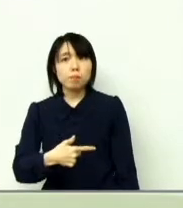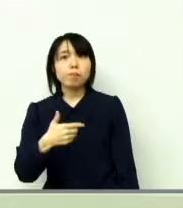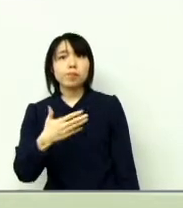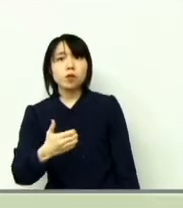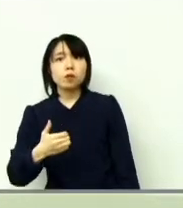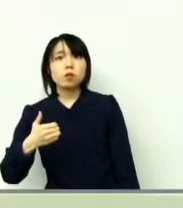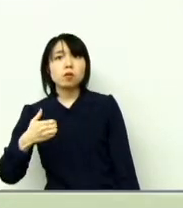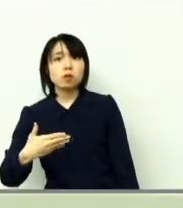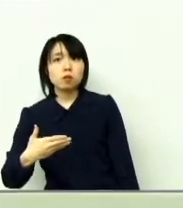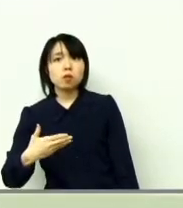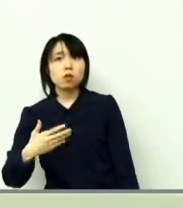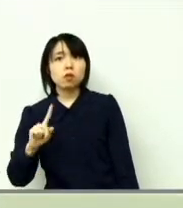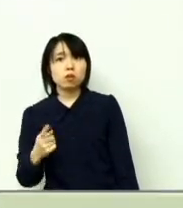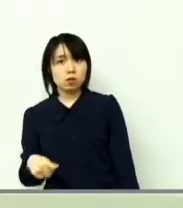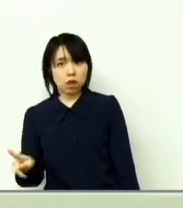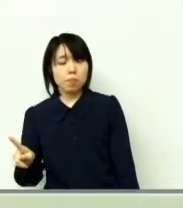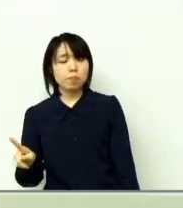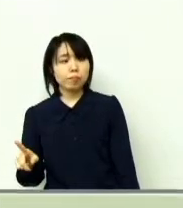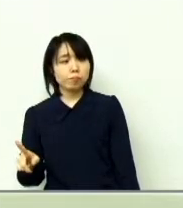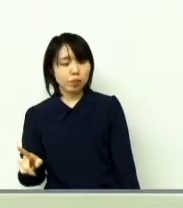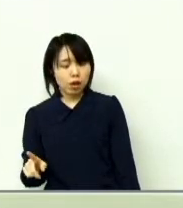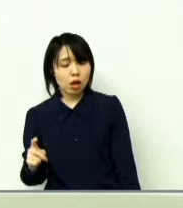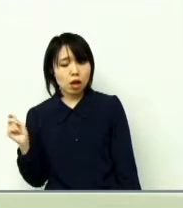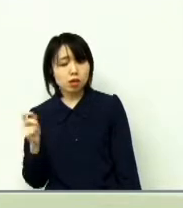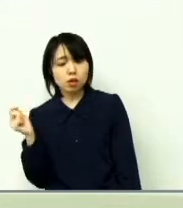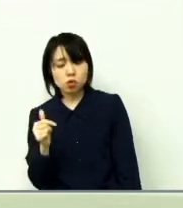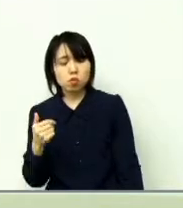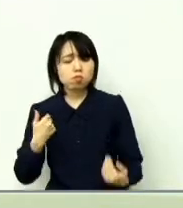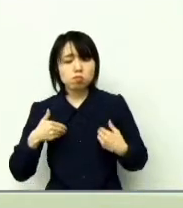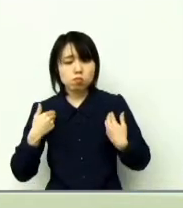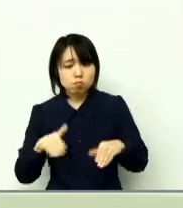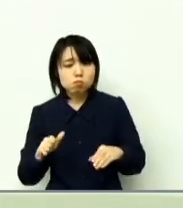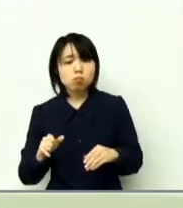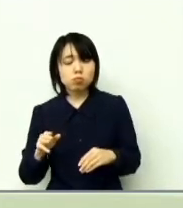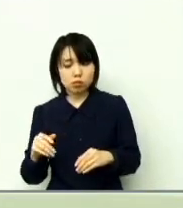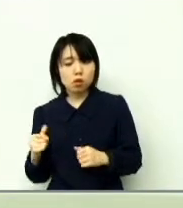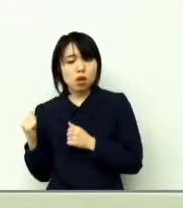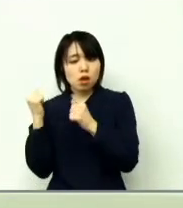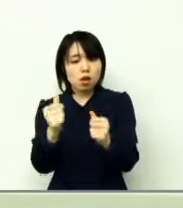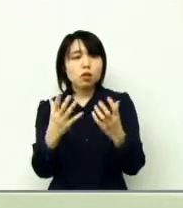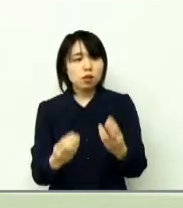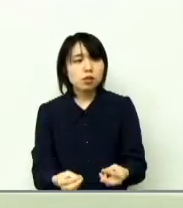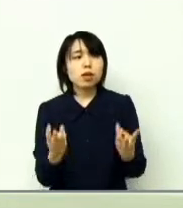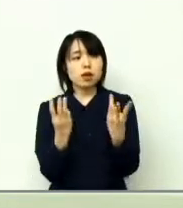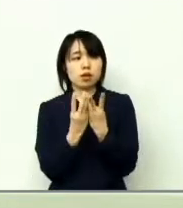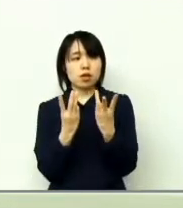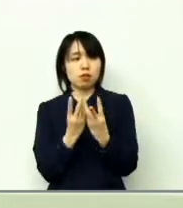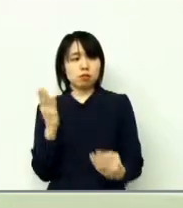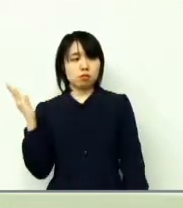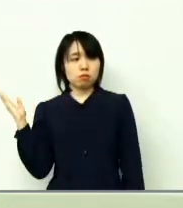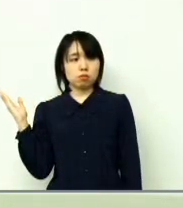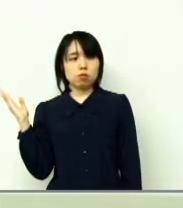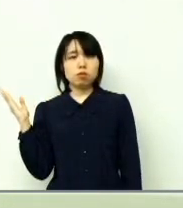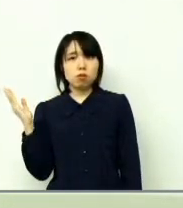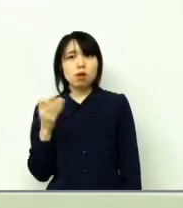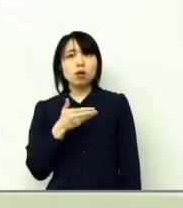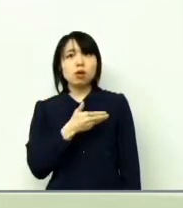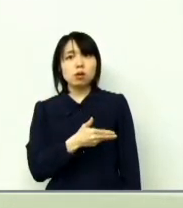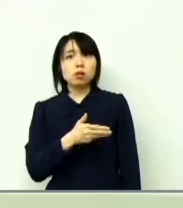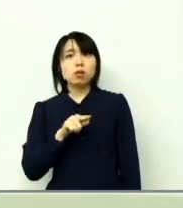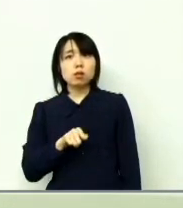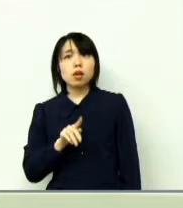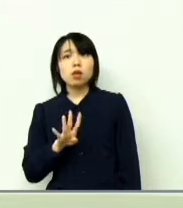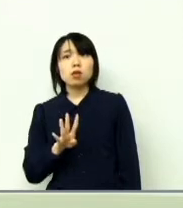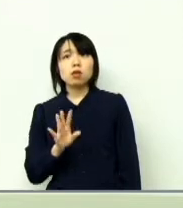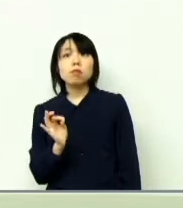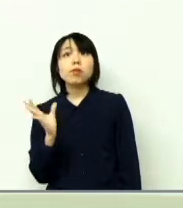699件が不要不急の出動件数ということで、約 9.4% ということでございます。この